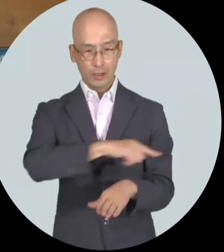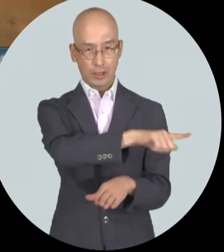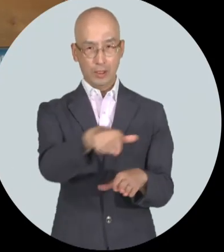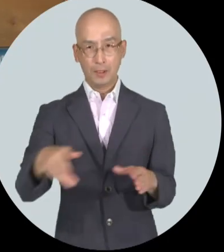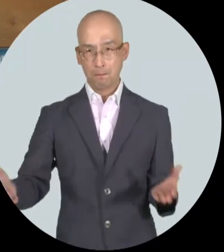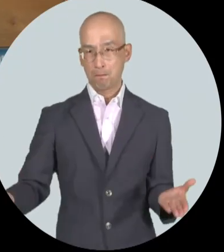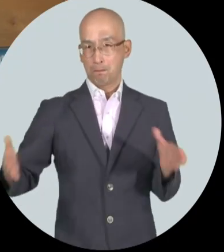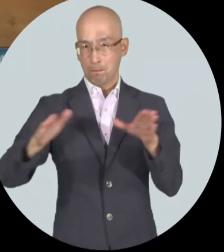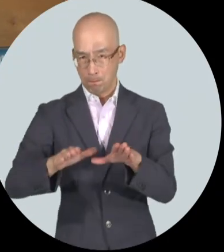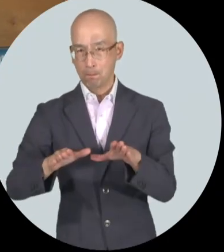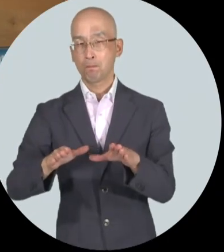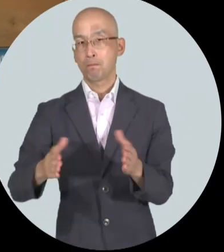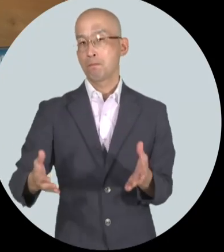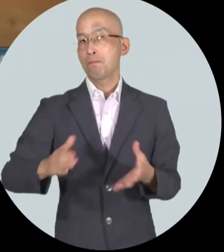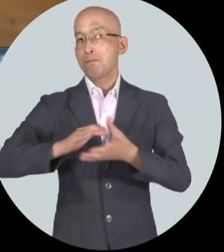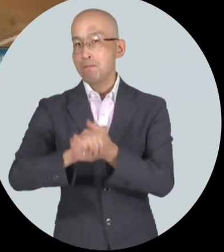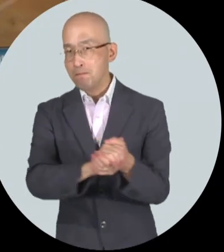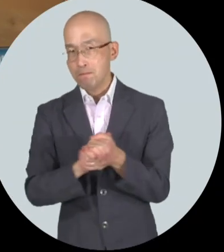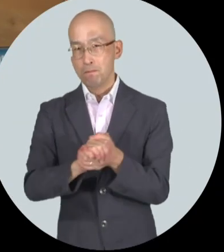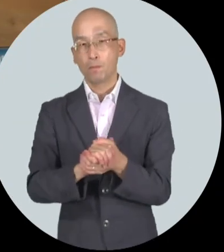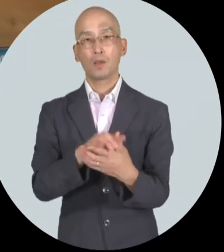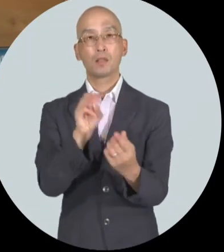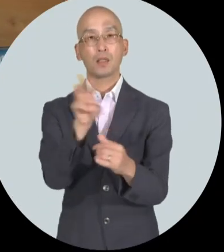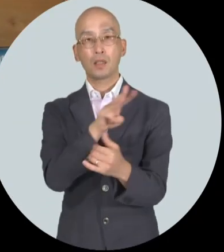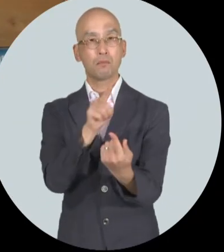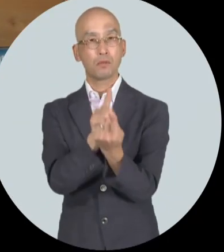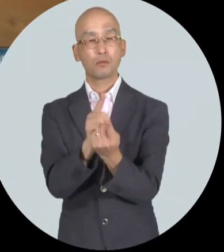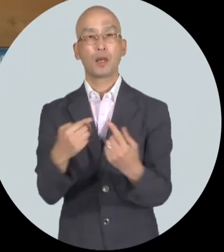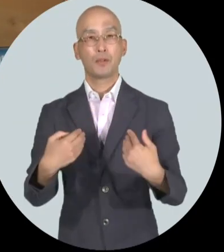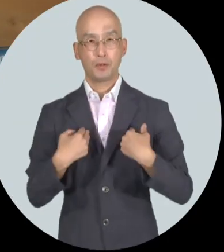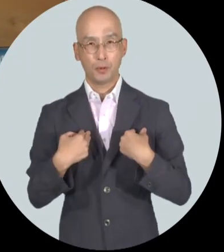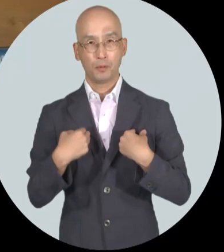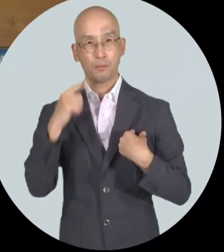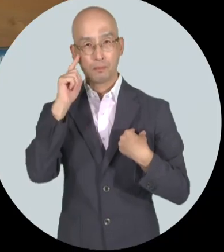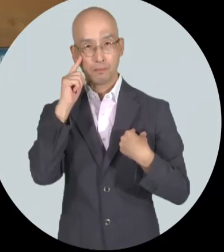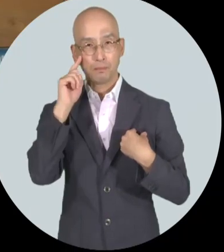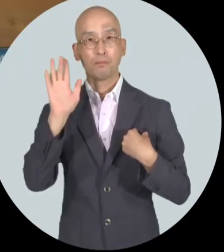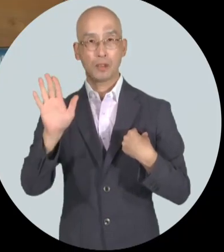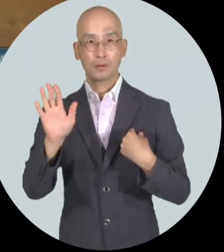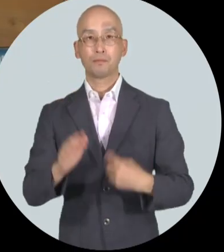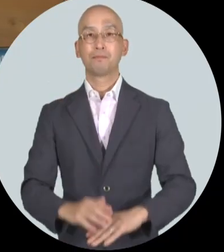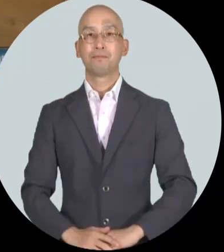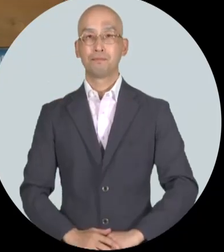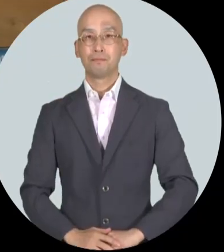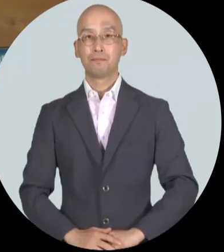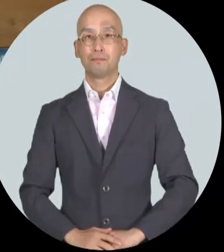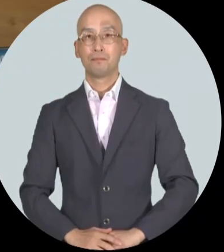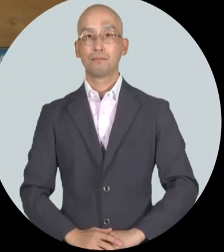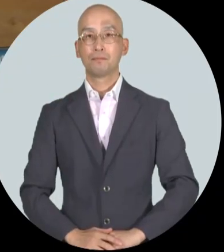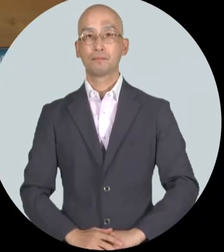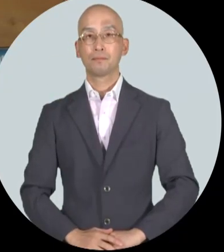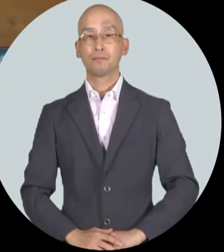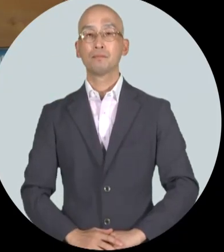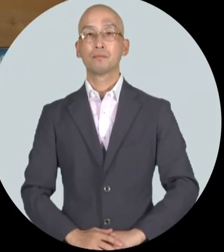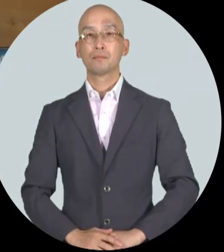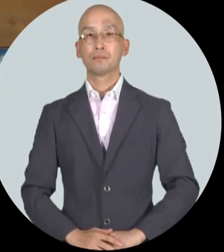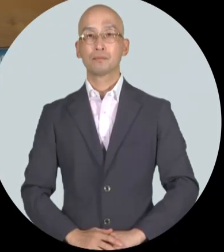様、力を合わせて、災害に立ち向かっていかなきゃいけないというふうに考えております。